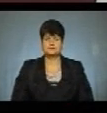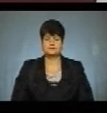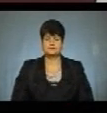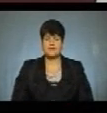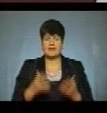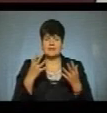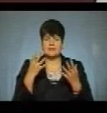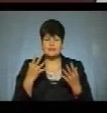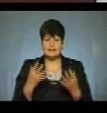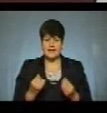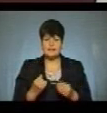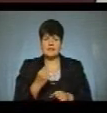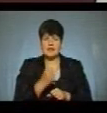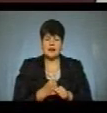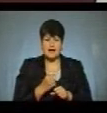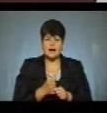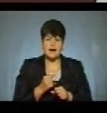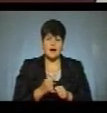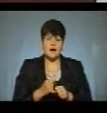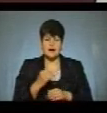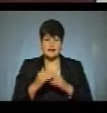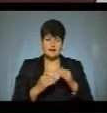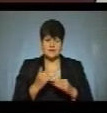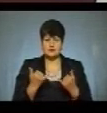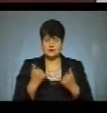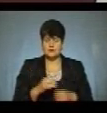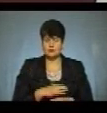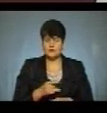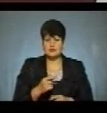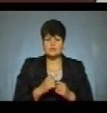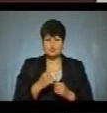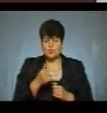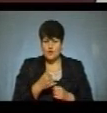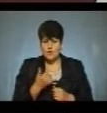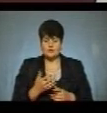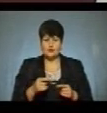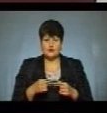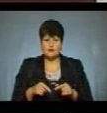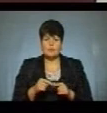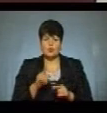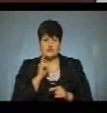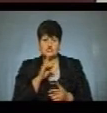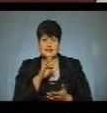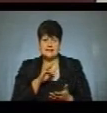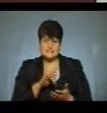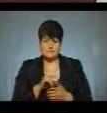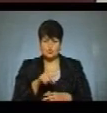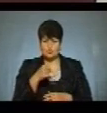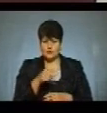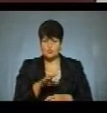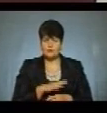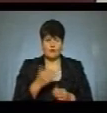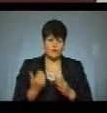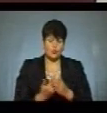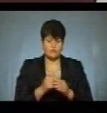День кар'єри сьогодні відбувся у Тернополі. Це щорічний захід, який організовує Тернопільський молодіжний центр. Цьогоріч він пройшов у